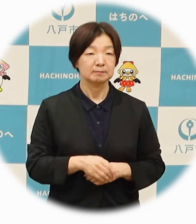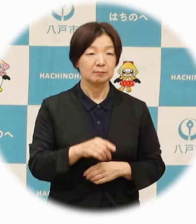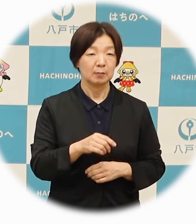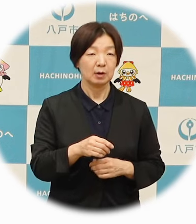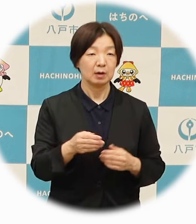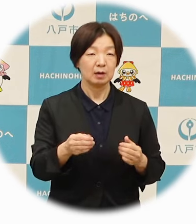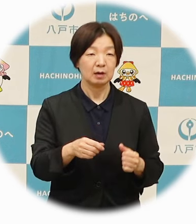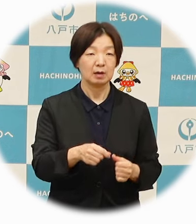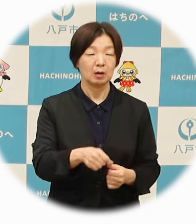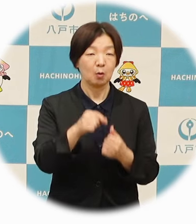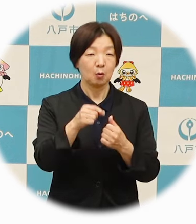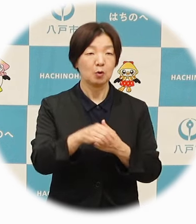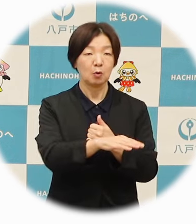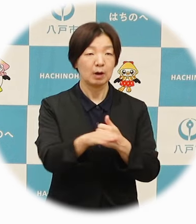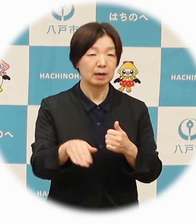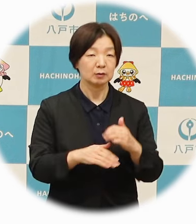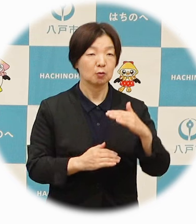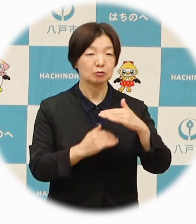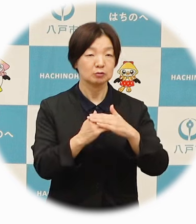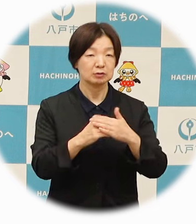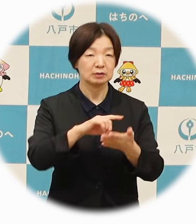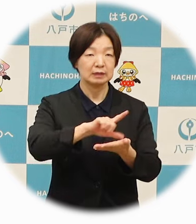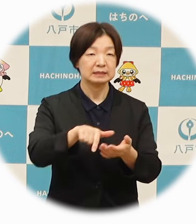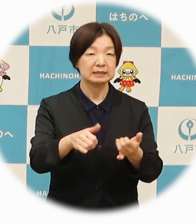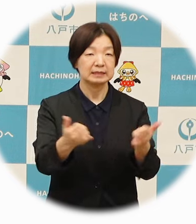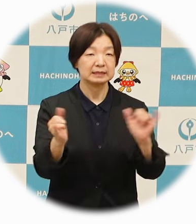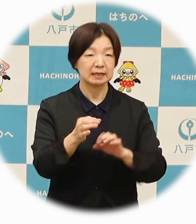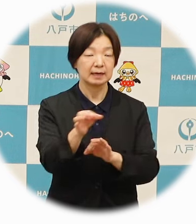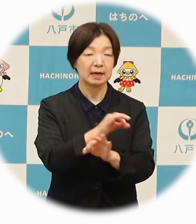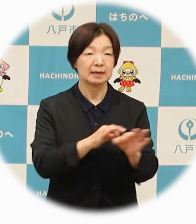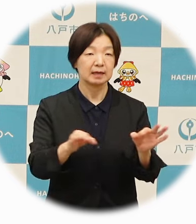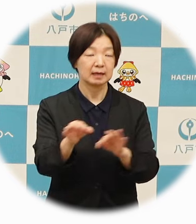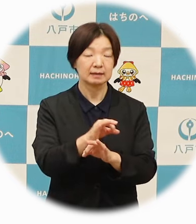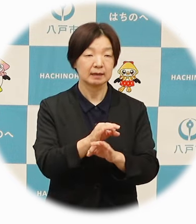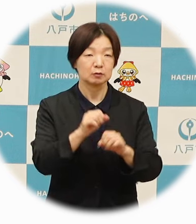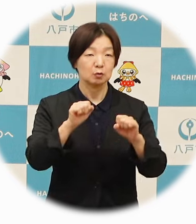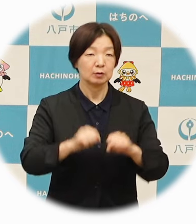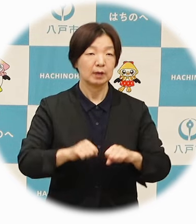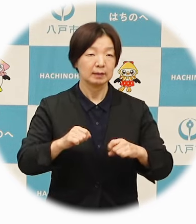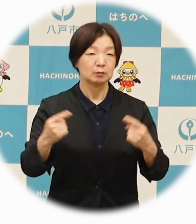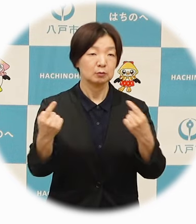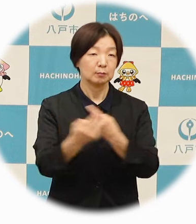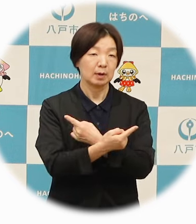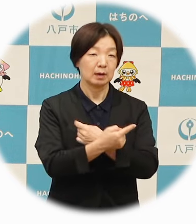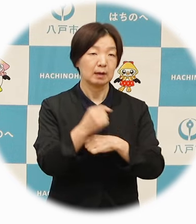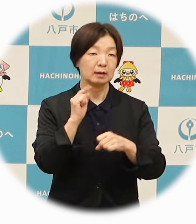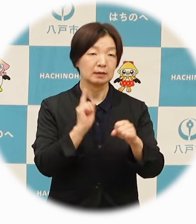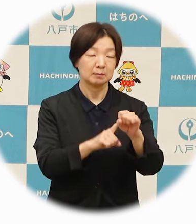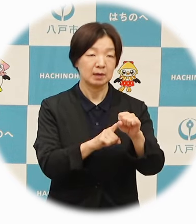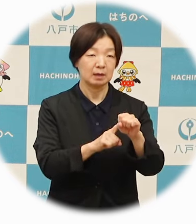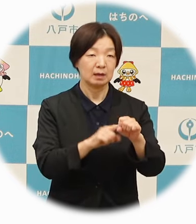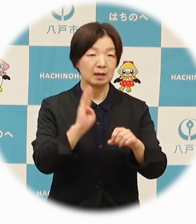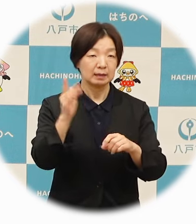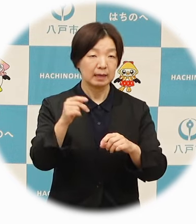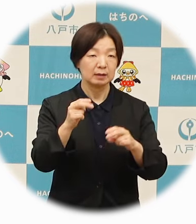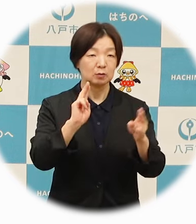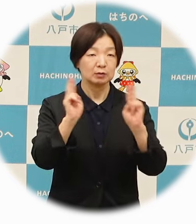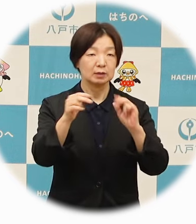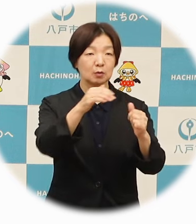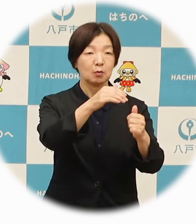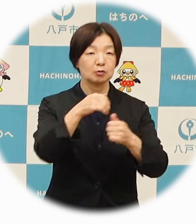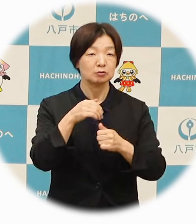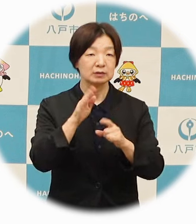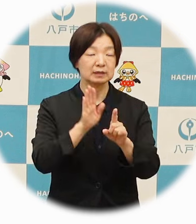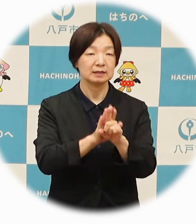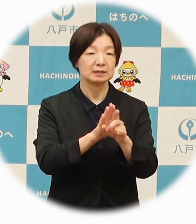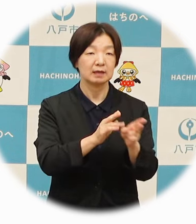用環境の充実と地域社会経済のさらなる活力創出に向け県の企業誘致支援